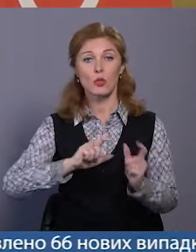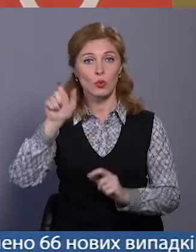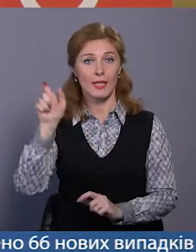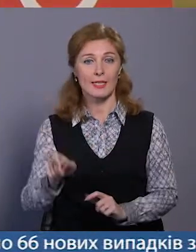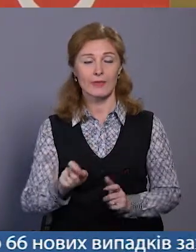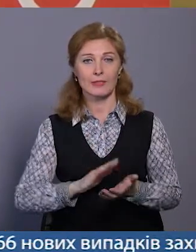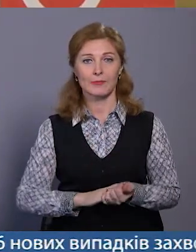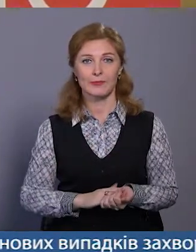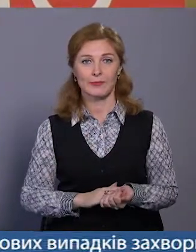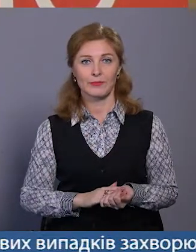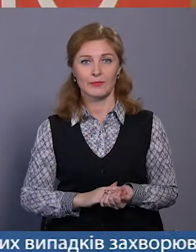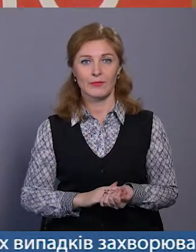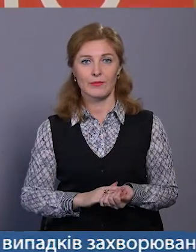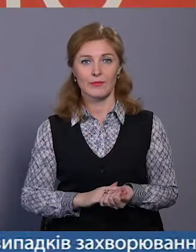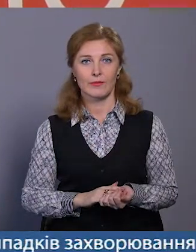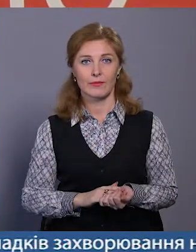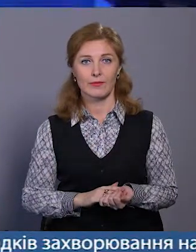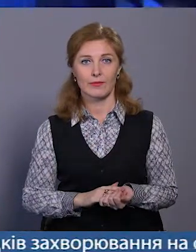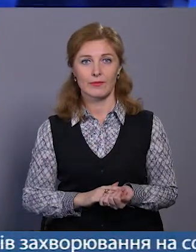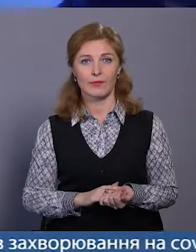Аріон, Юрій Старушкін. Новини міста.